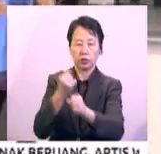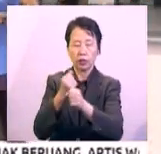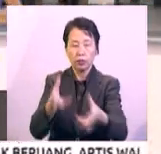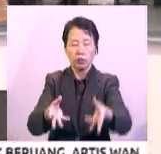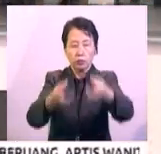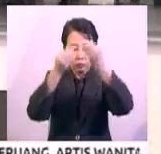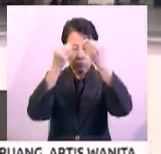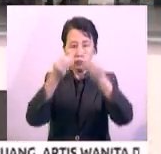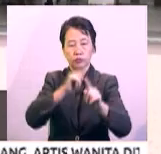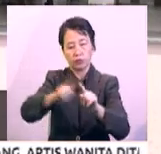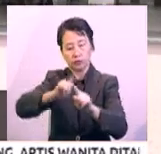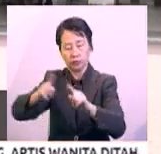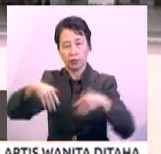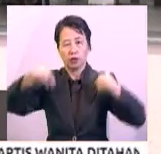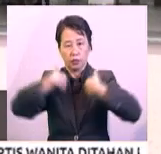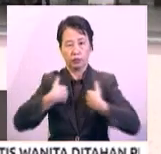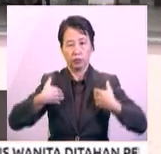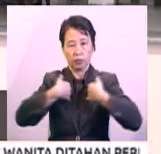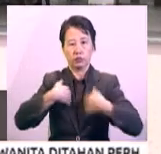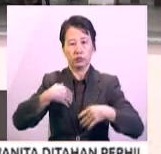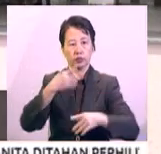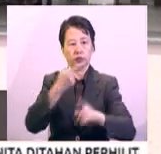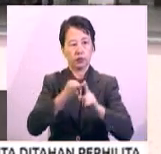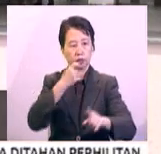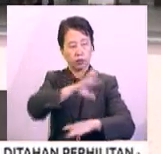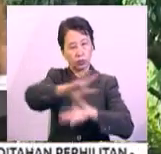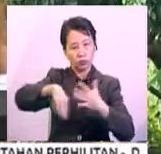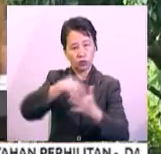maklumat tentang pelbagai haiwan dari serata dunia.